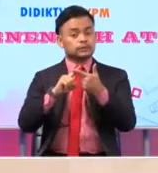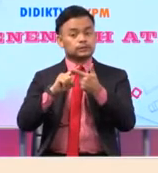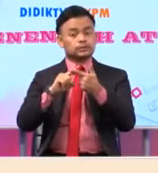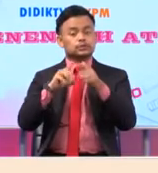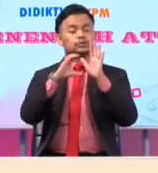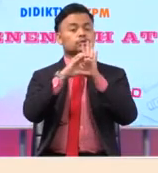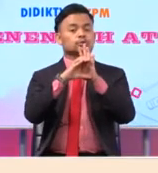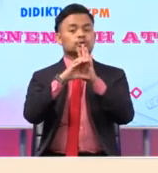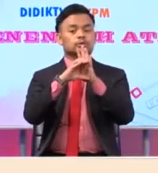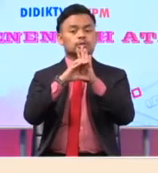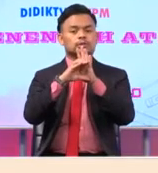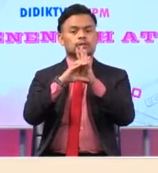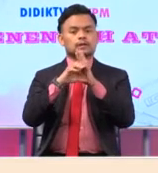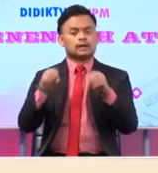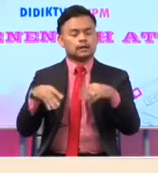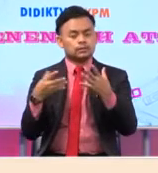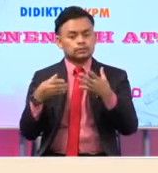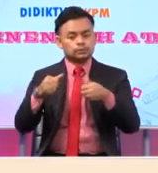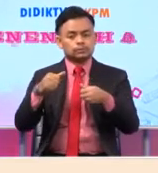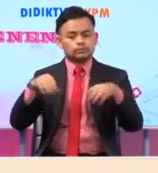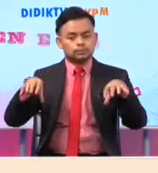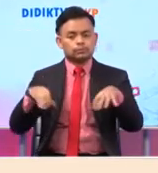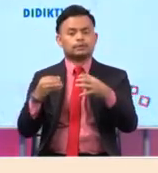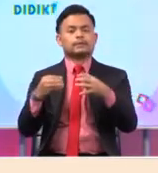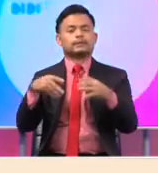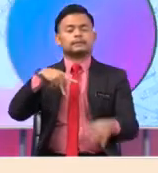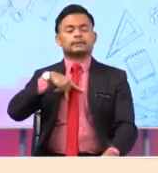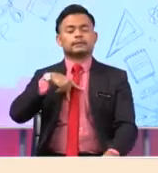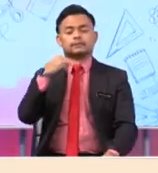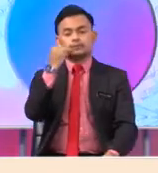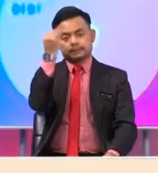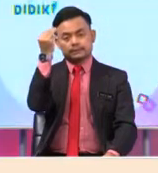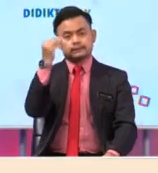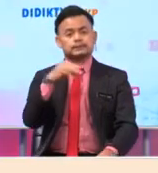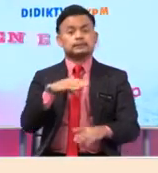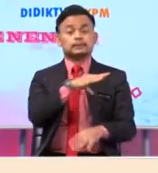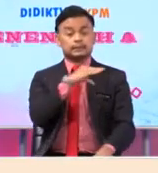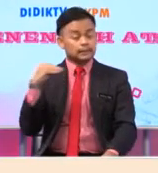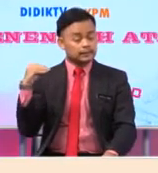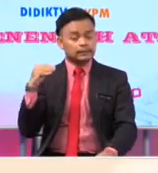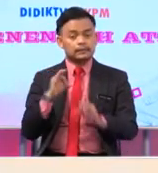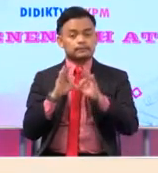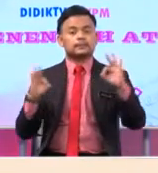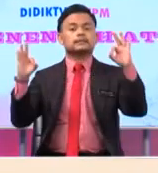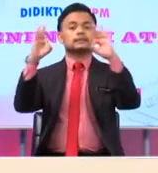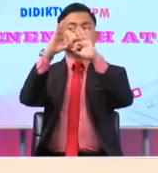dan yang ketiga kepentingan mempunyai kepribadian Mulia oke